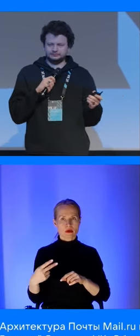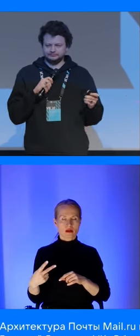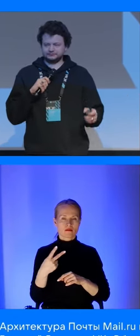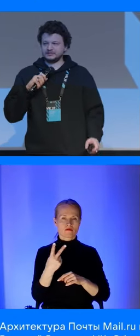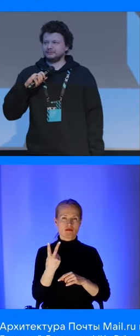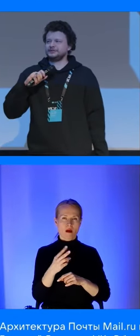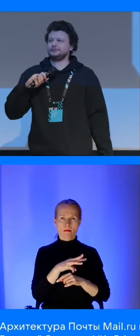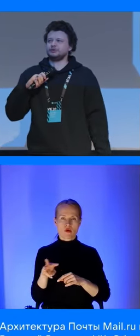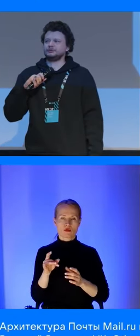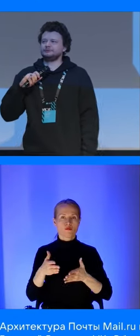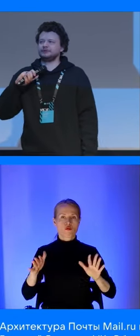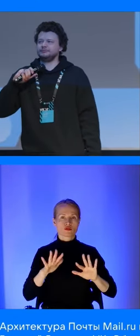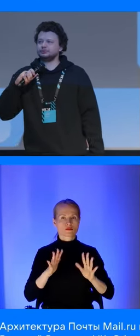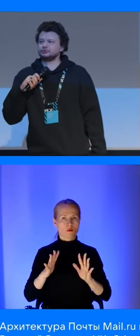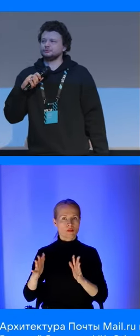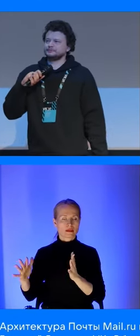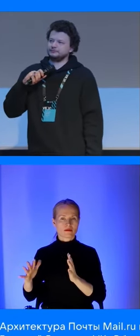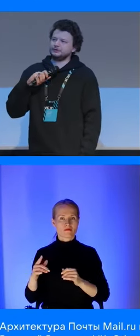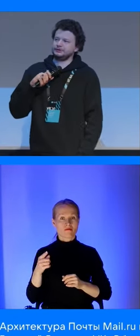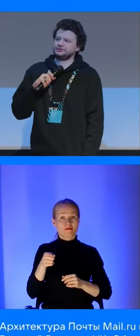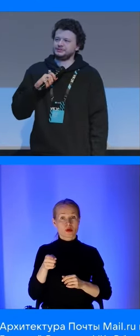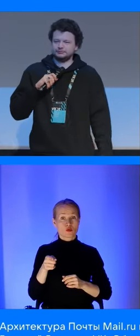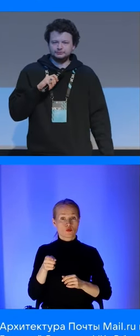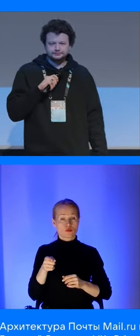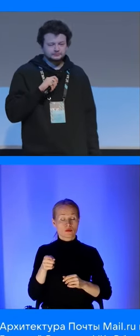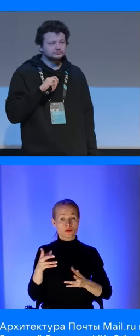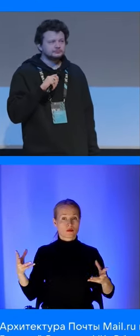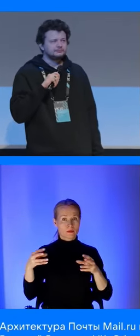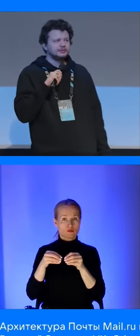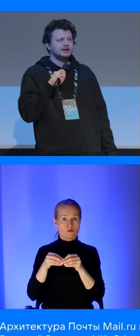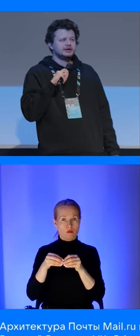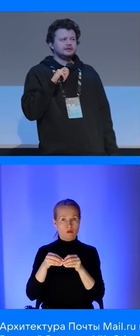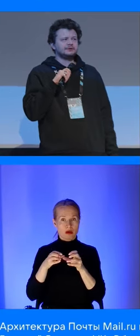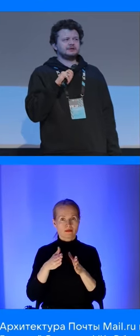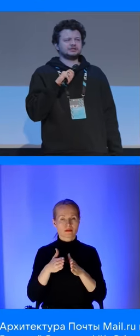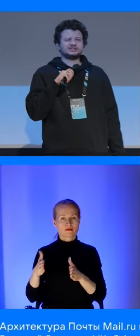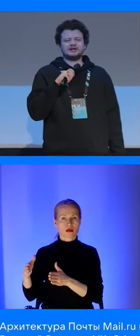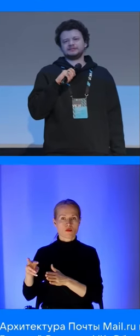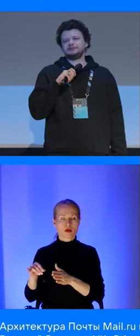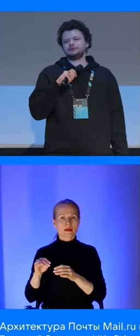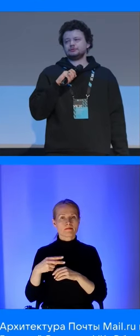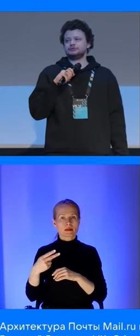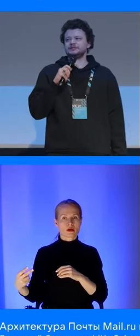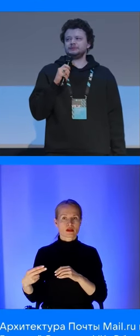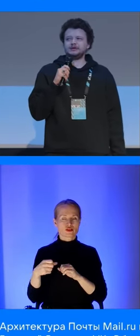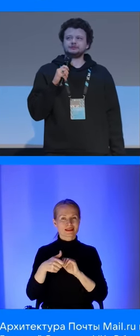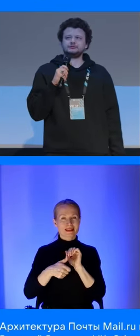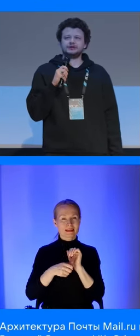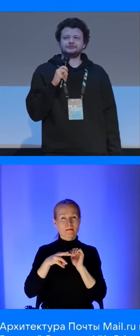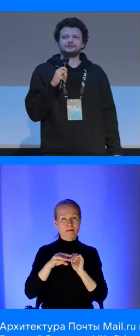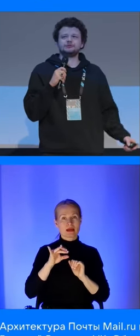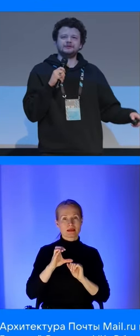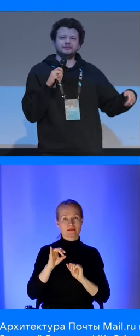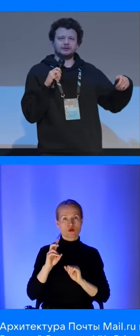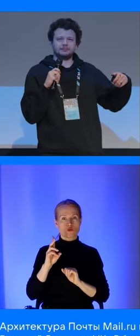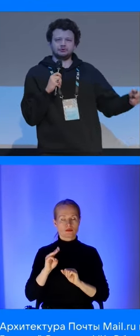больше, событий приходит в минуту в эту систему. и примерно 16 миллисекунд занимает